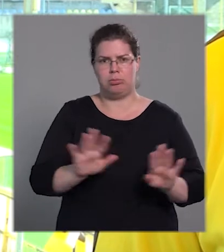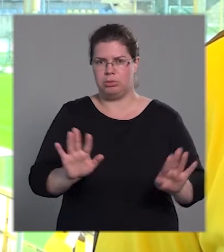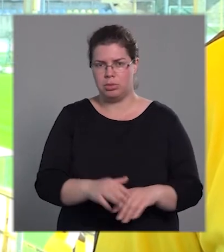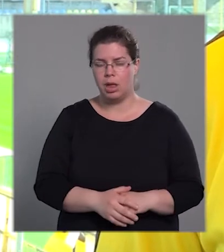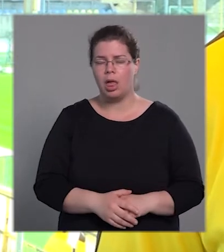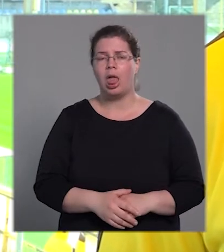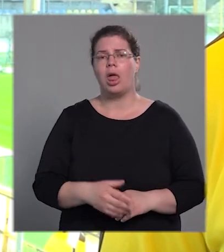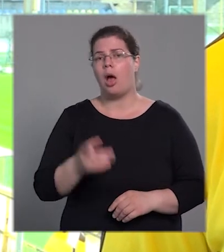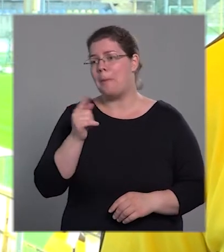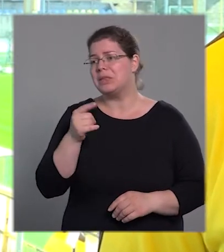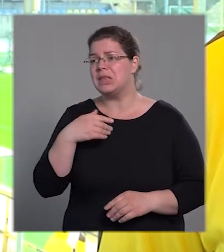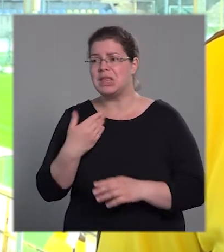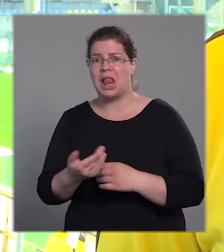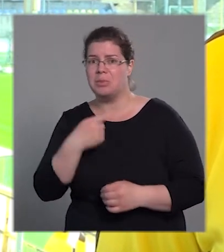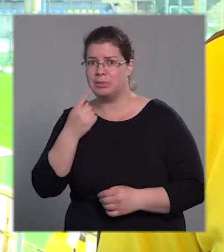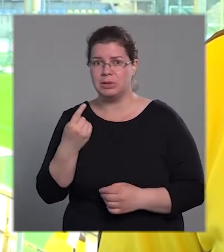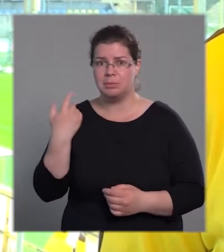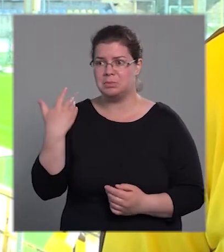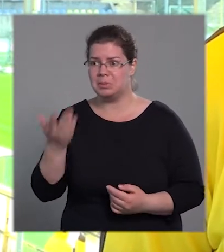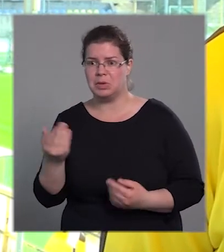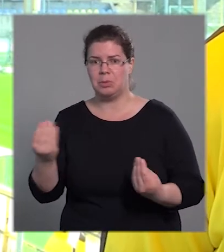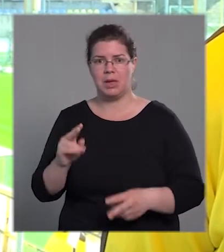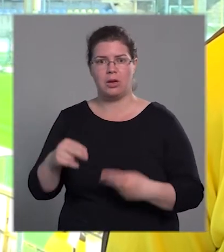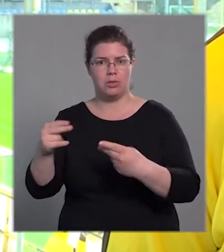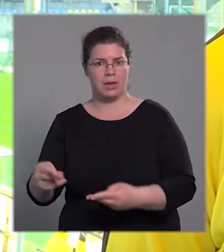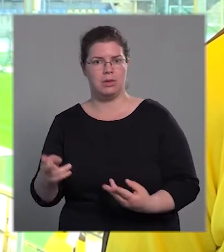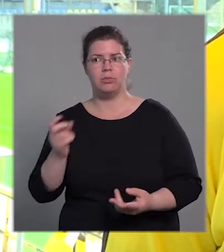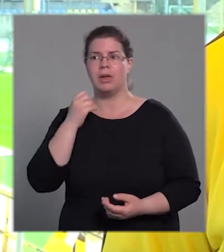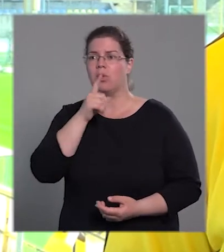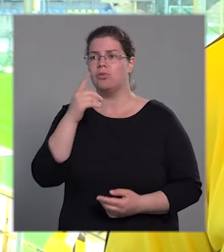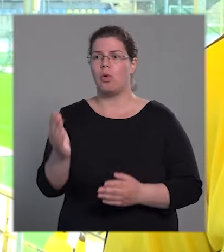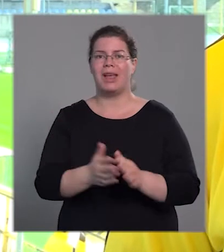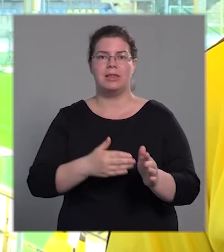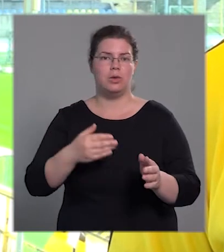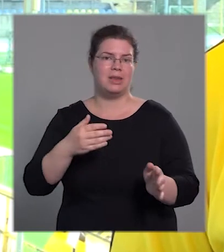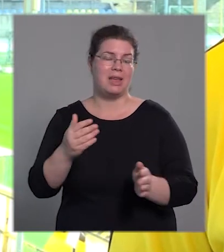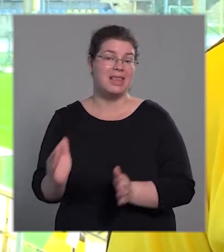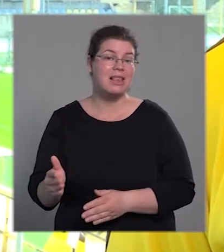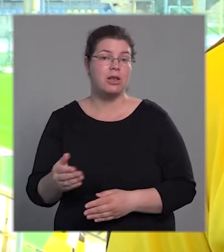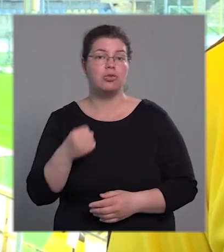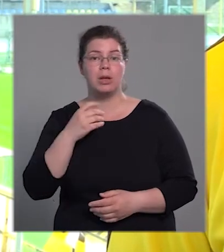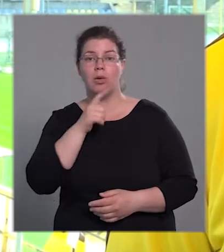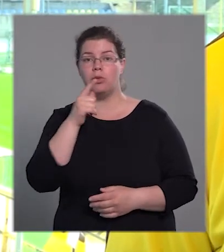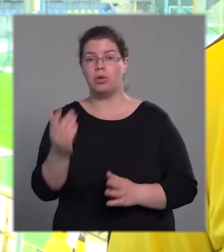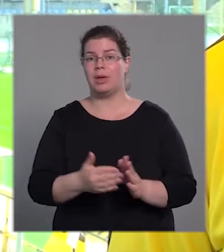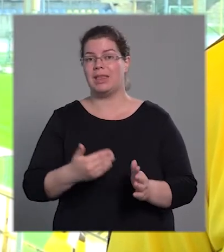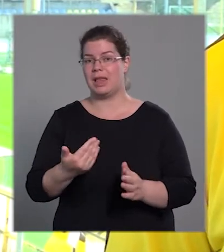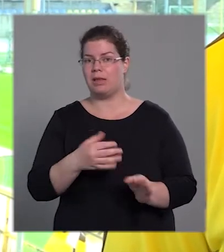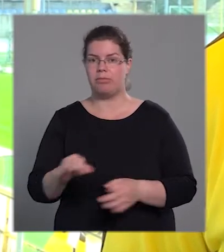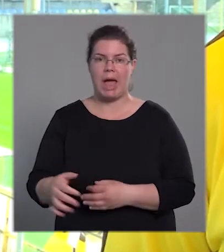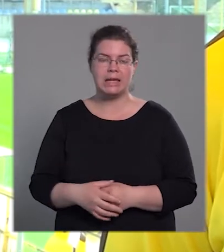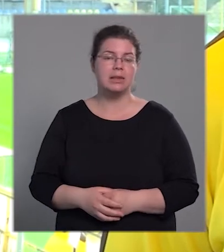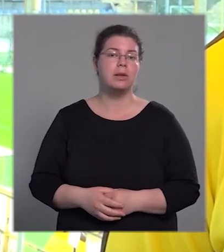hiszen, amit az előbb elmondtam, hogy nem tudjuk, hogy mi a következő, és hogy mikor fog kezdődni a szezon, és mikor fogjuk mi is kezdeni a felkészülést.